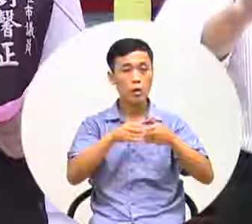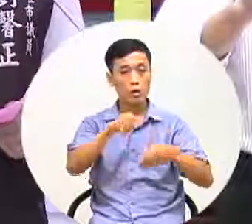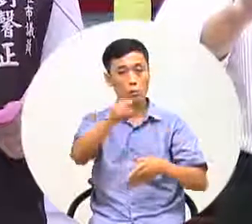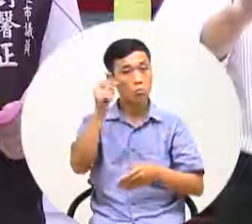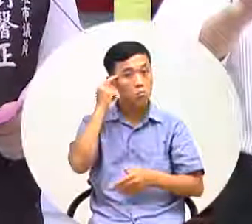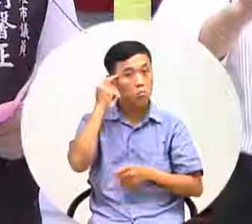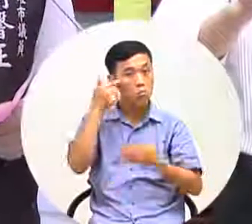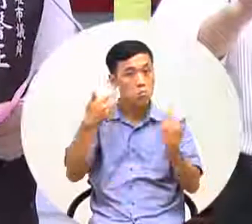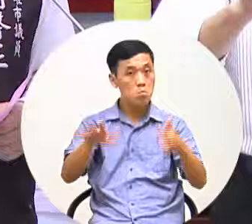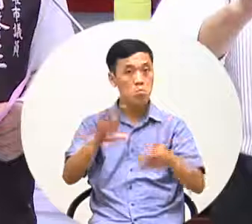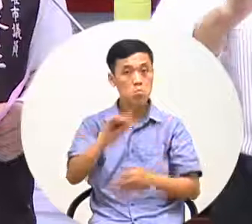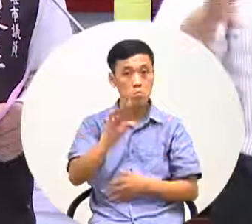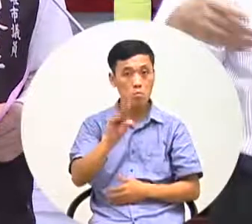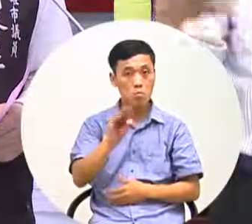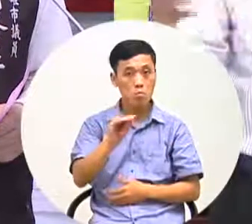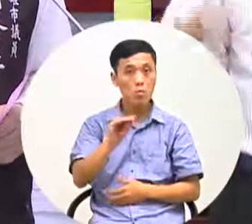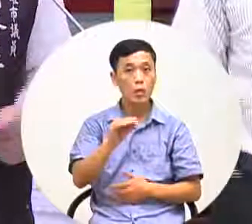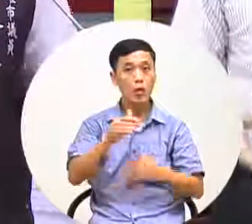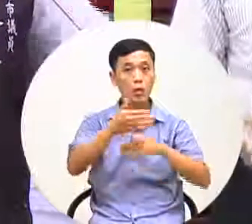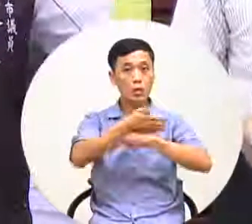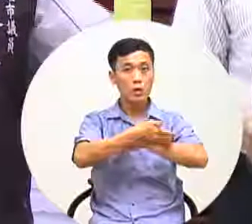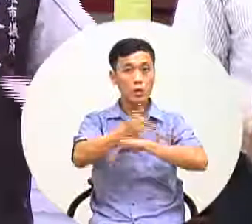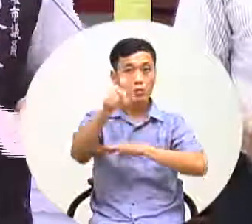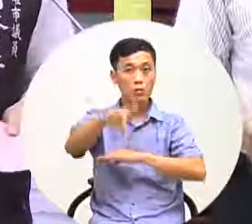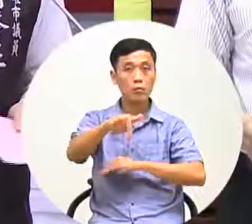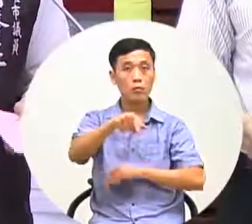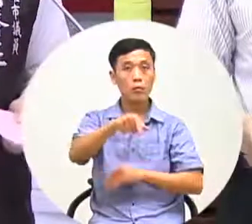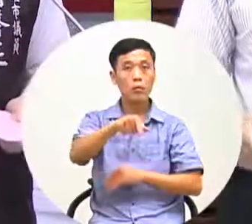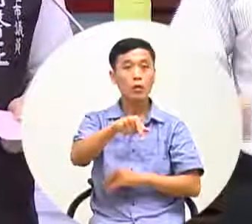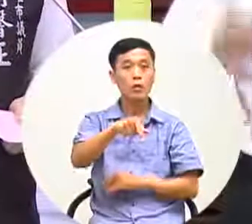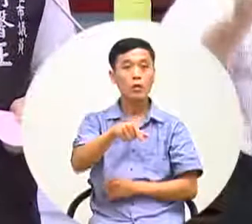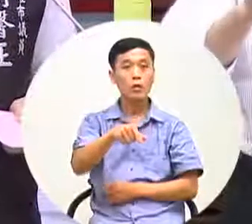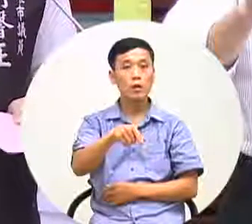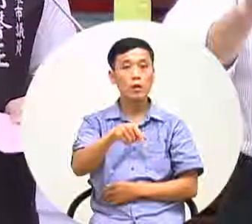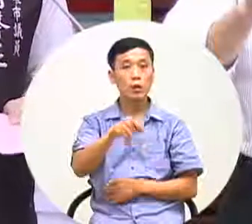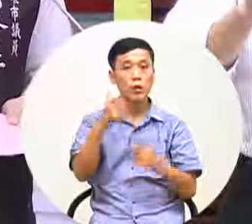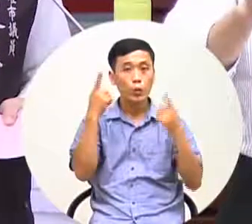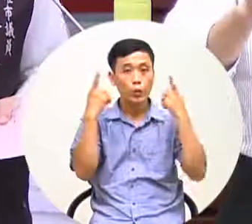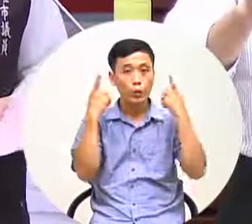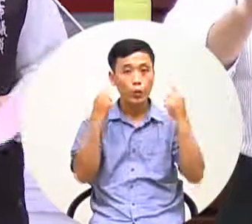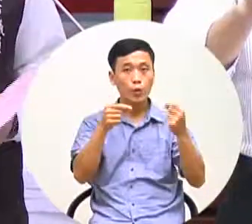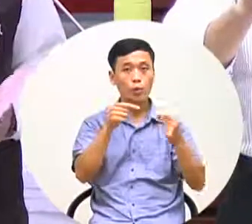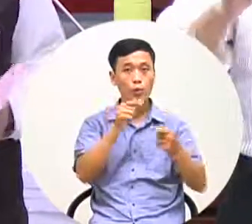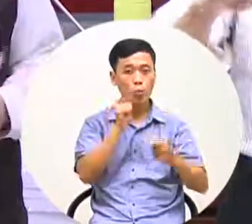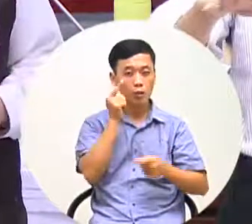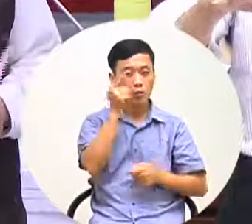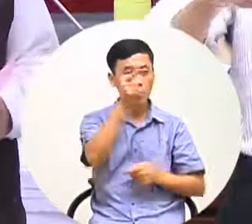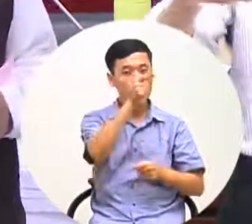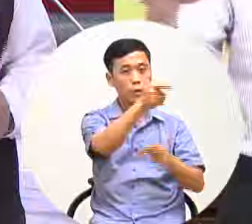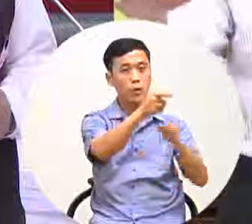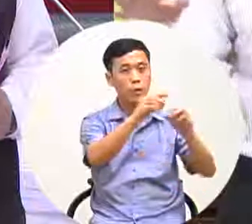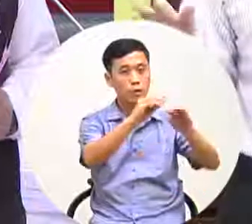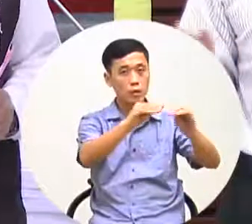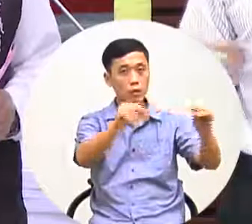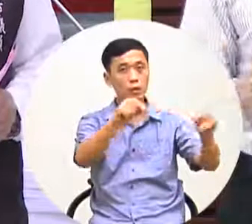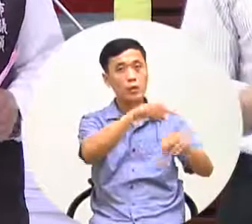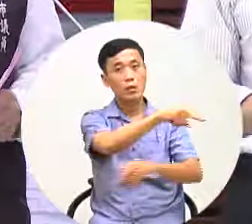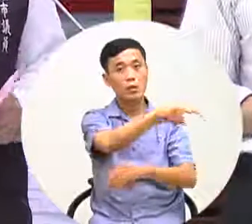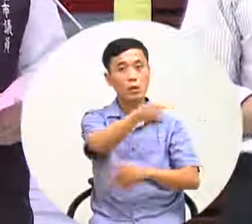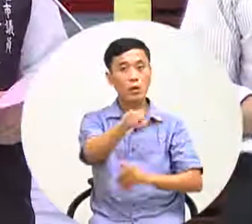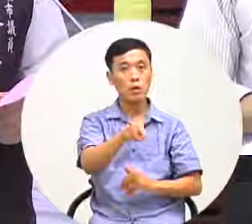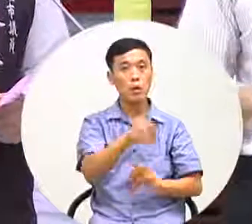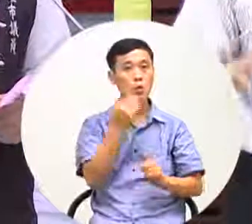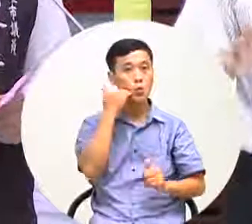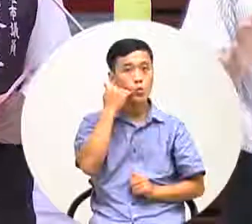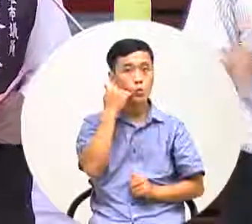乡下的就是。原来比较偏乡的一些土地的部分啊哈，如果不是属于我从化区的